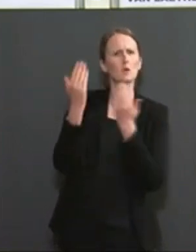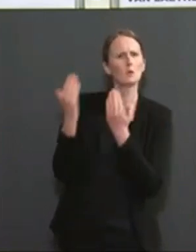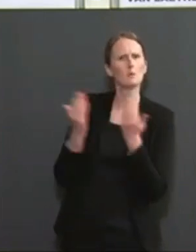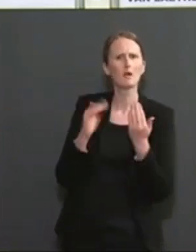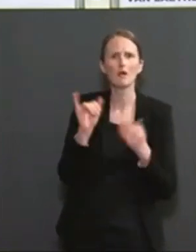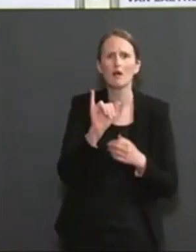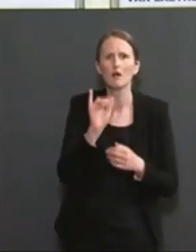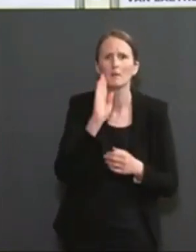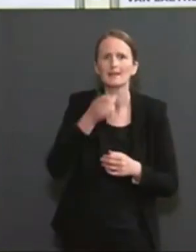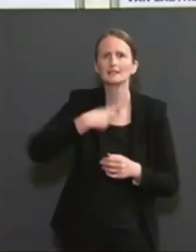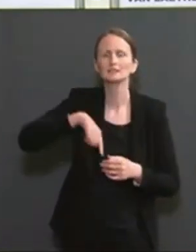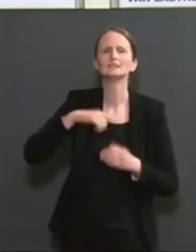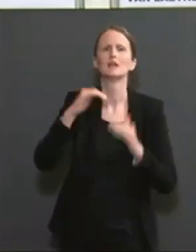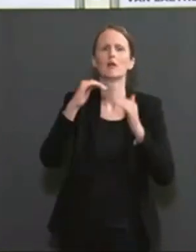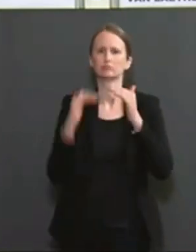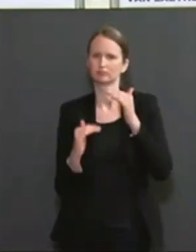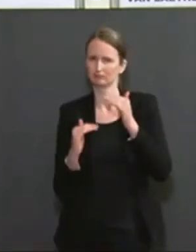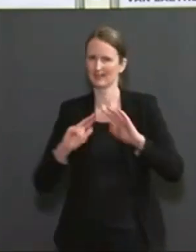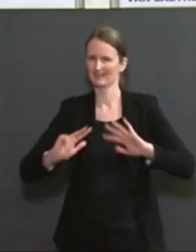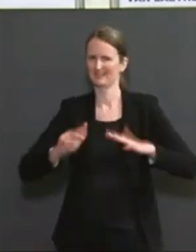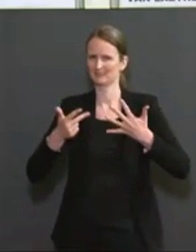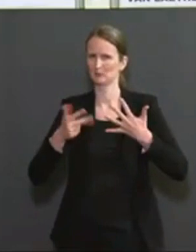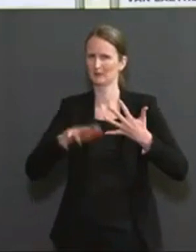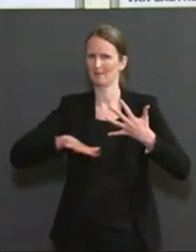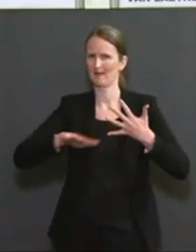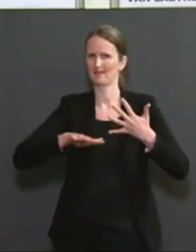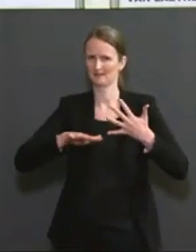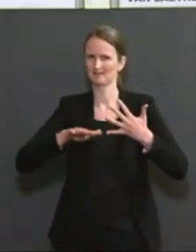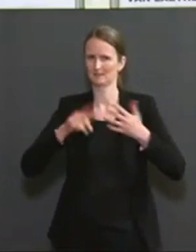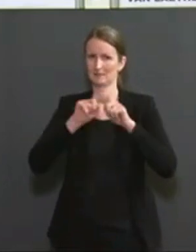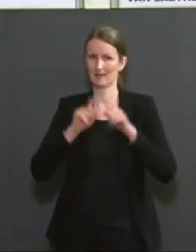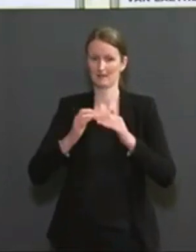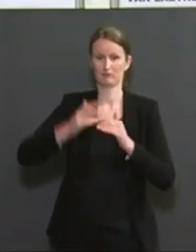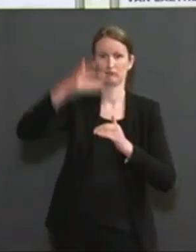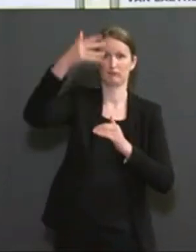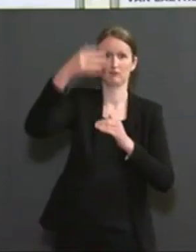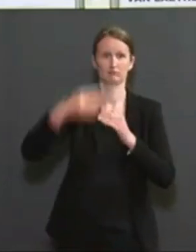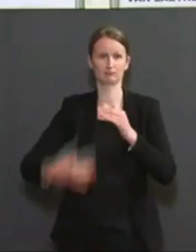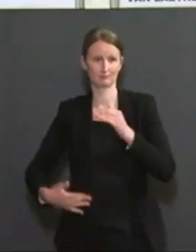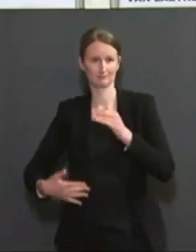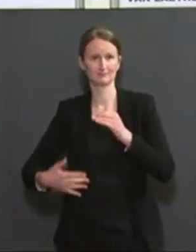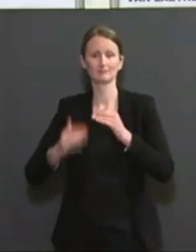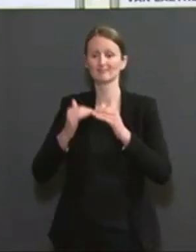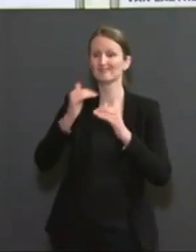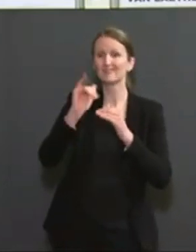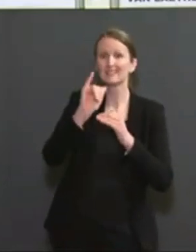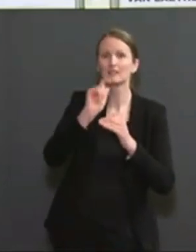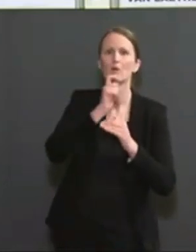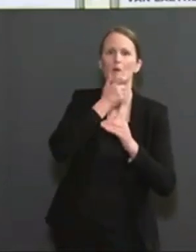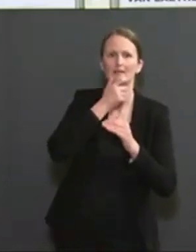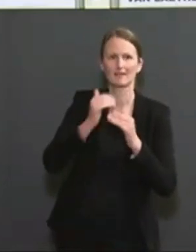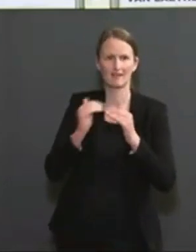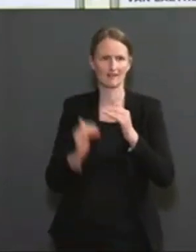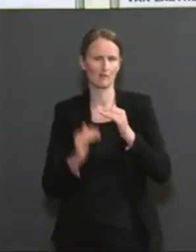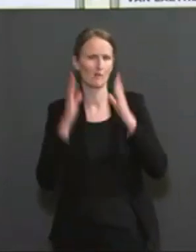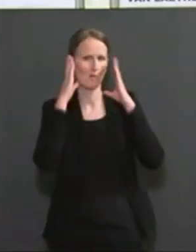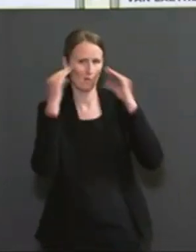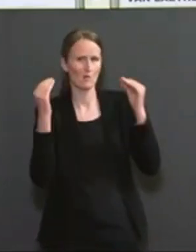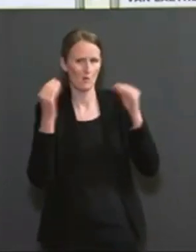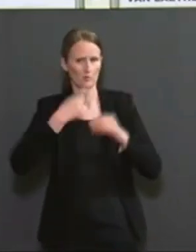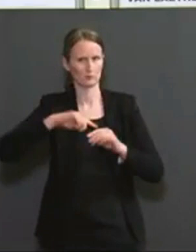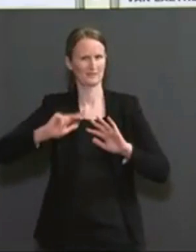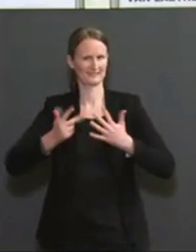pays, entre le Royaume-Uni et les Pays-Bas, mieux situé entre autres actuellement que